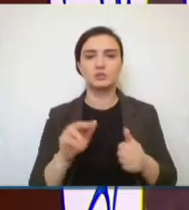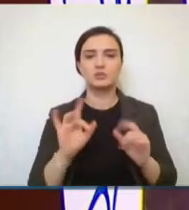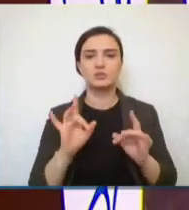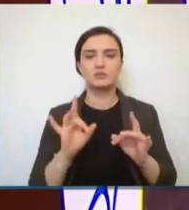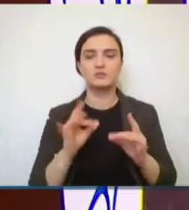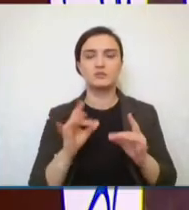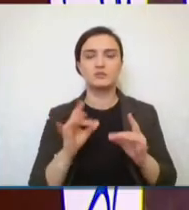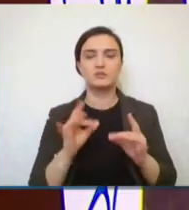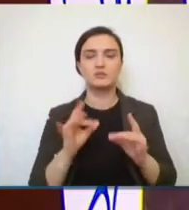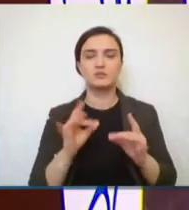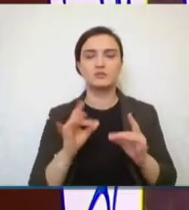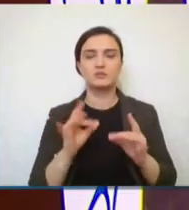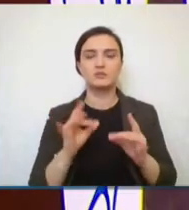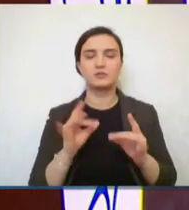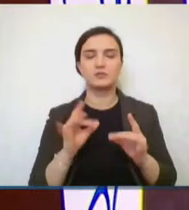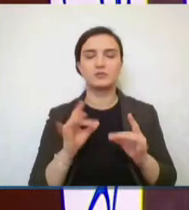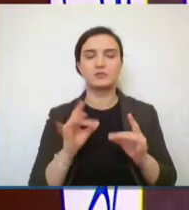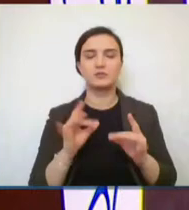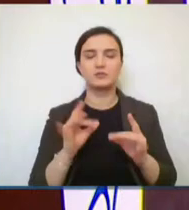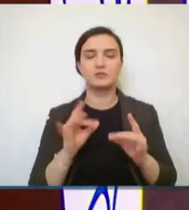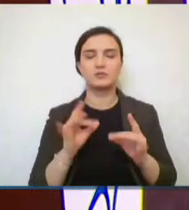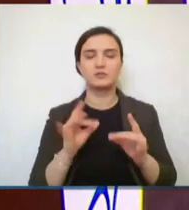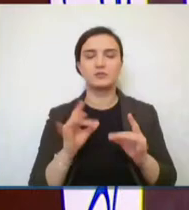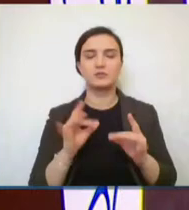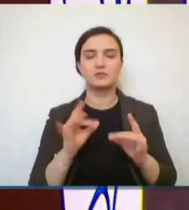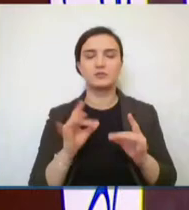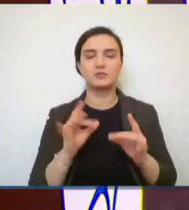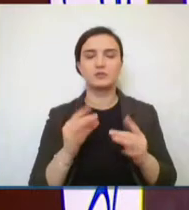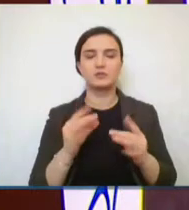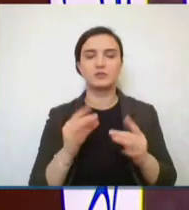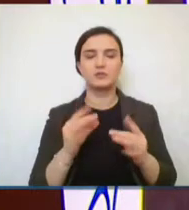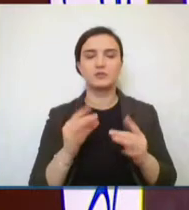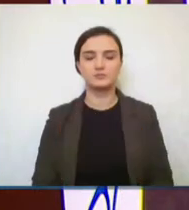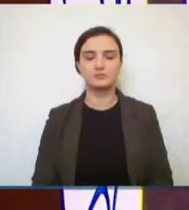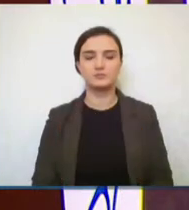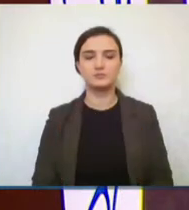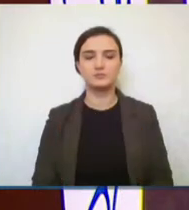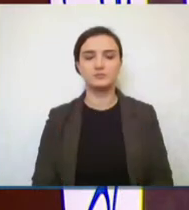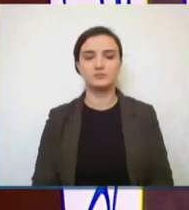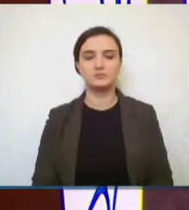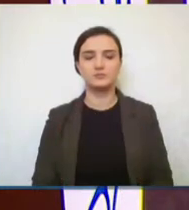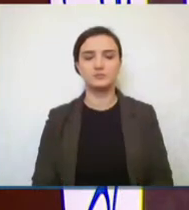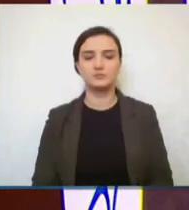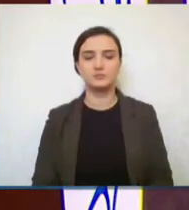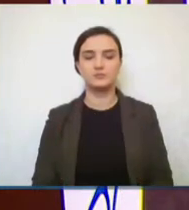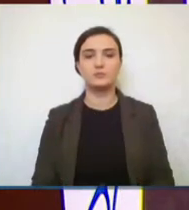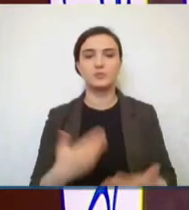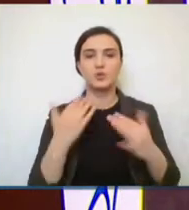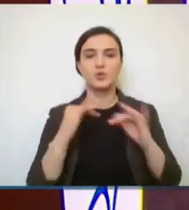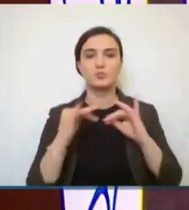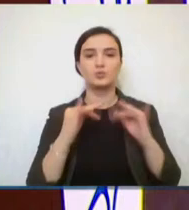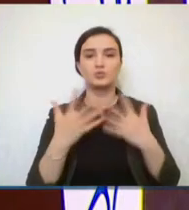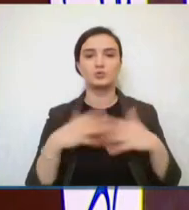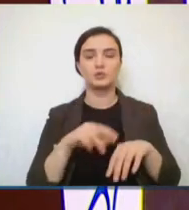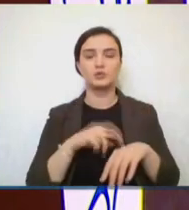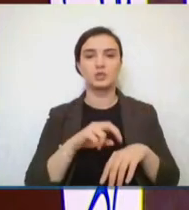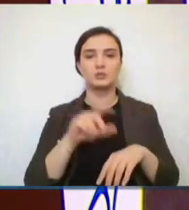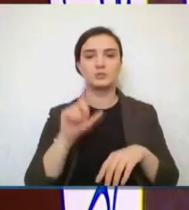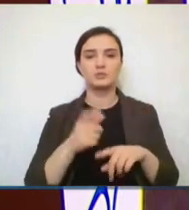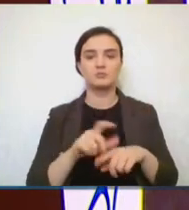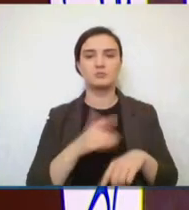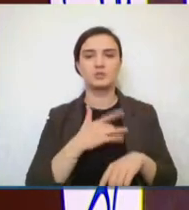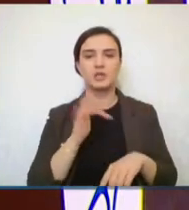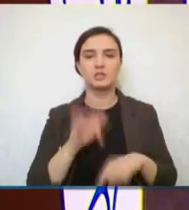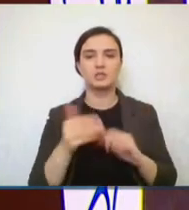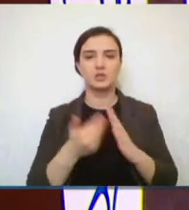თუმცა აუცილებლად უნდა იყოს მუდმივი კომუნიკაციაში ოჯახის ექიმთან. ეს არის ჩვენი ძალიან მკაცრი რეკომენდაცია, იმიტომ